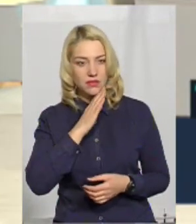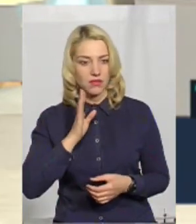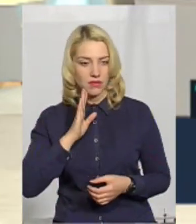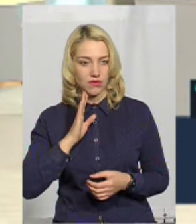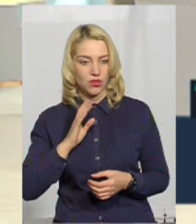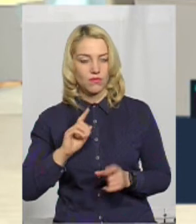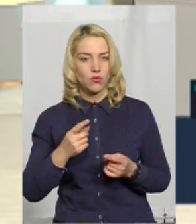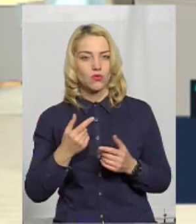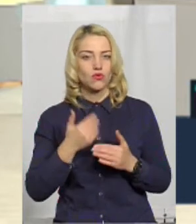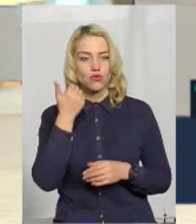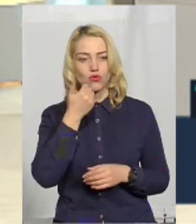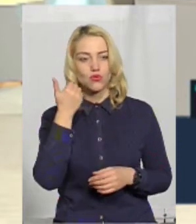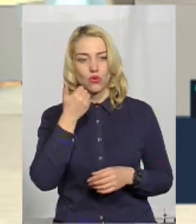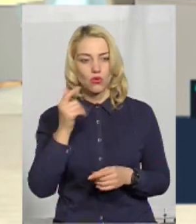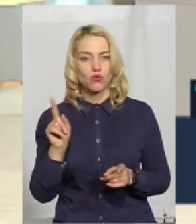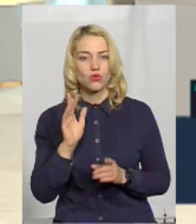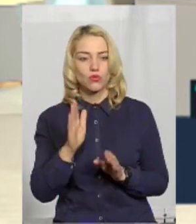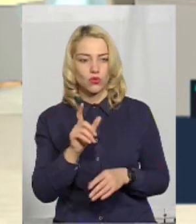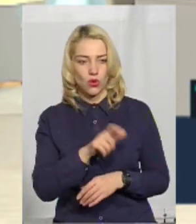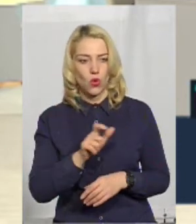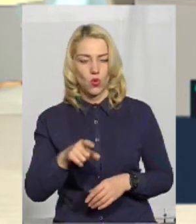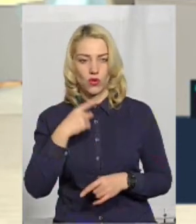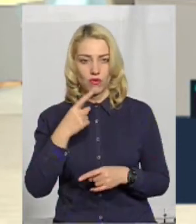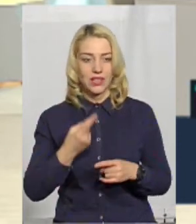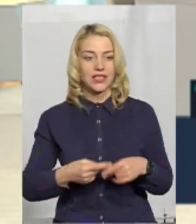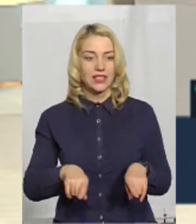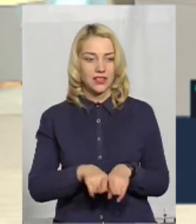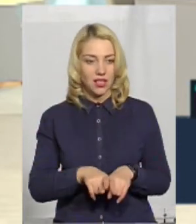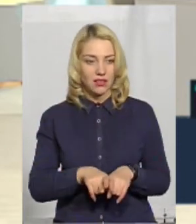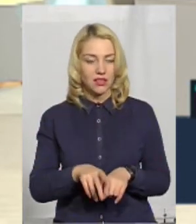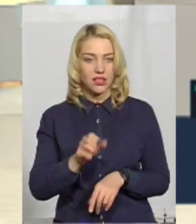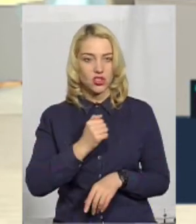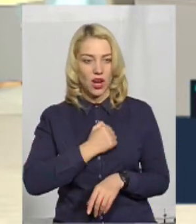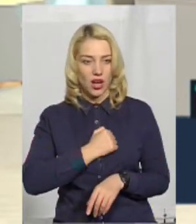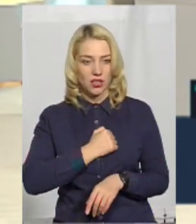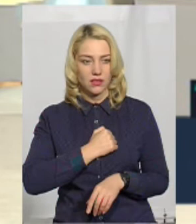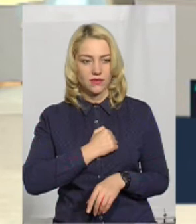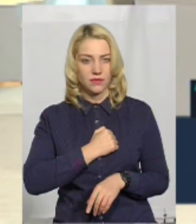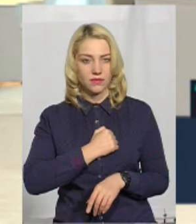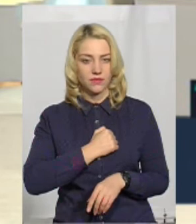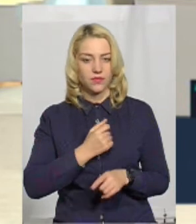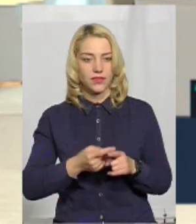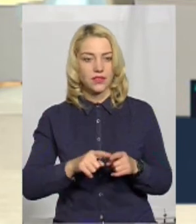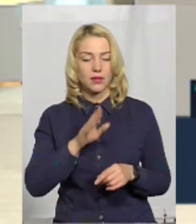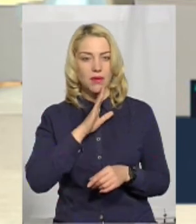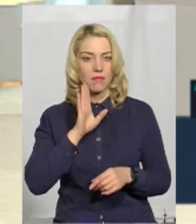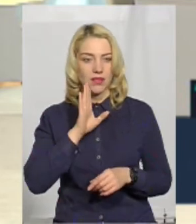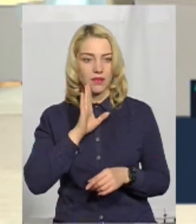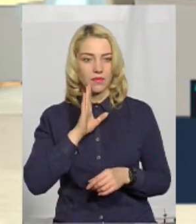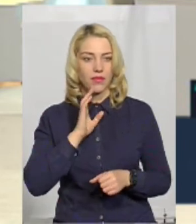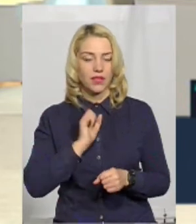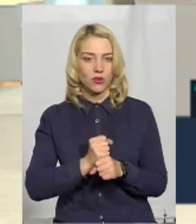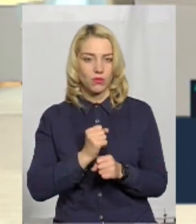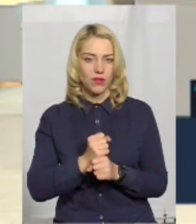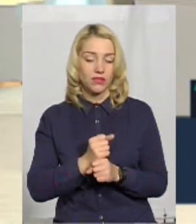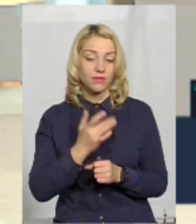що це соромно, що будуть люди говорити. І таким чином, на жаль, ці мами